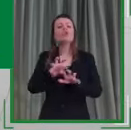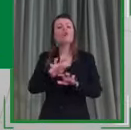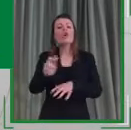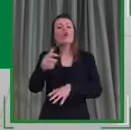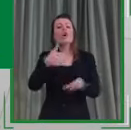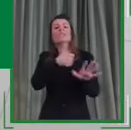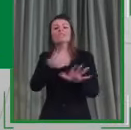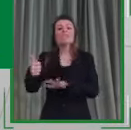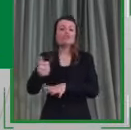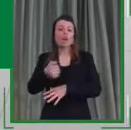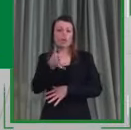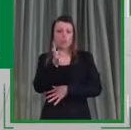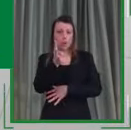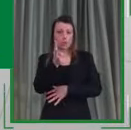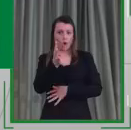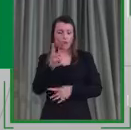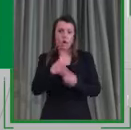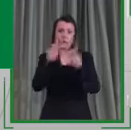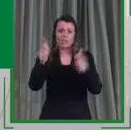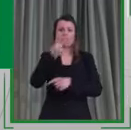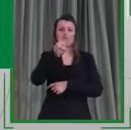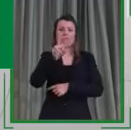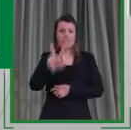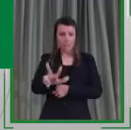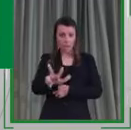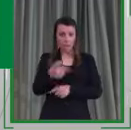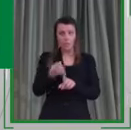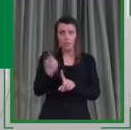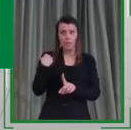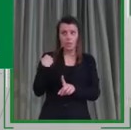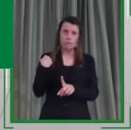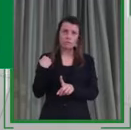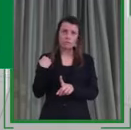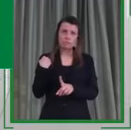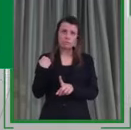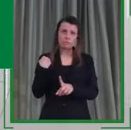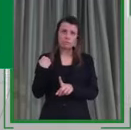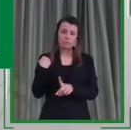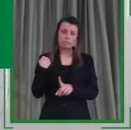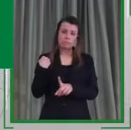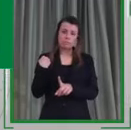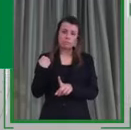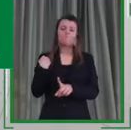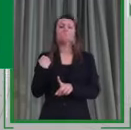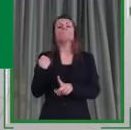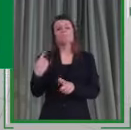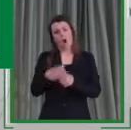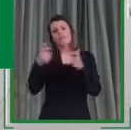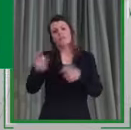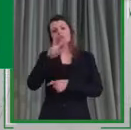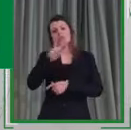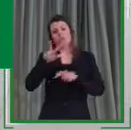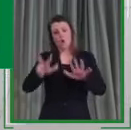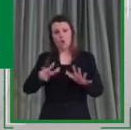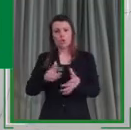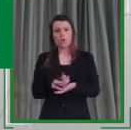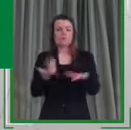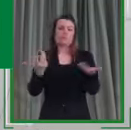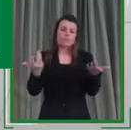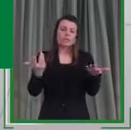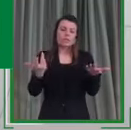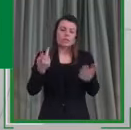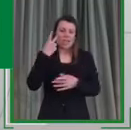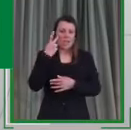614 più 23 ieri eravamo a più 28 quindi un dato assolutamente